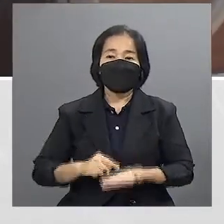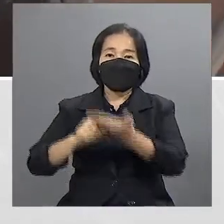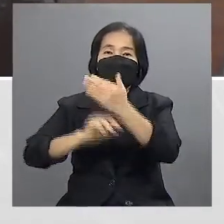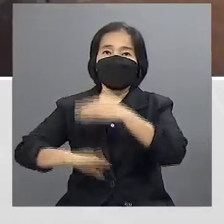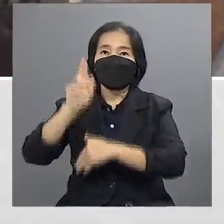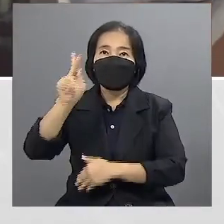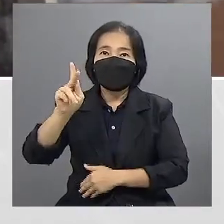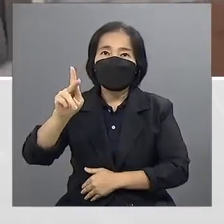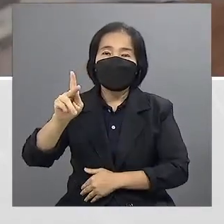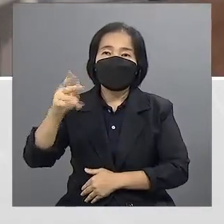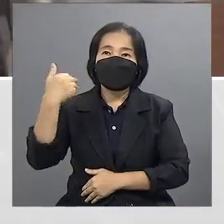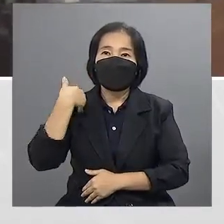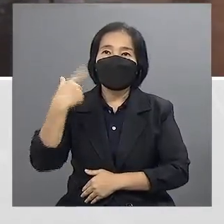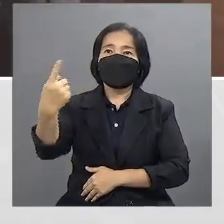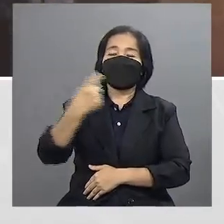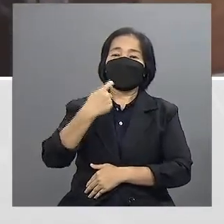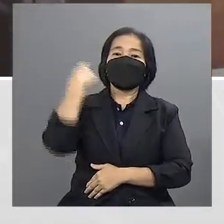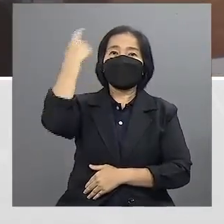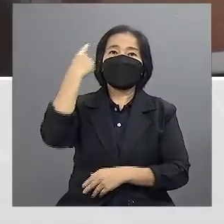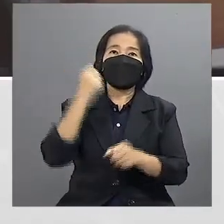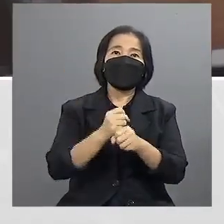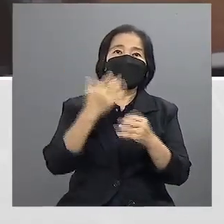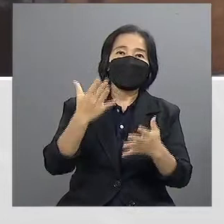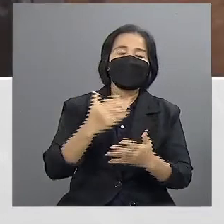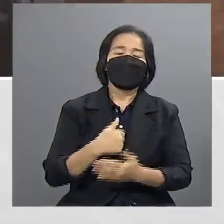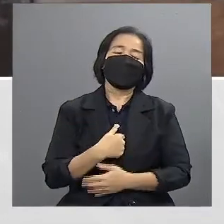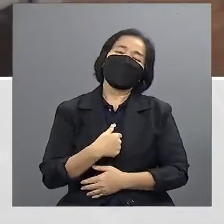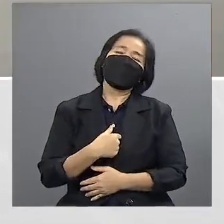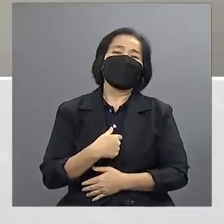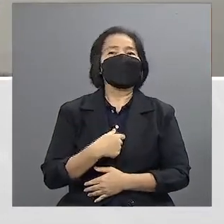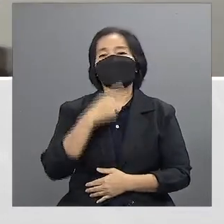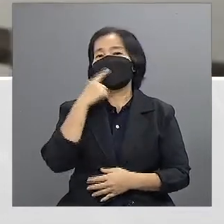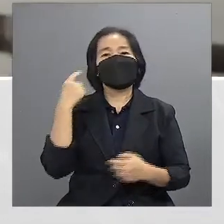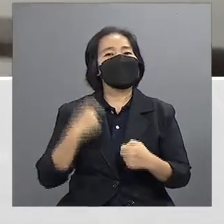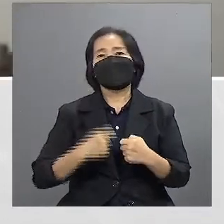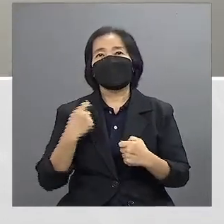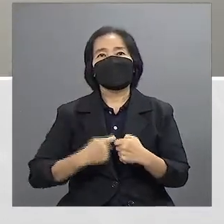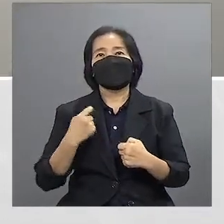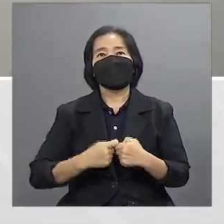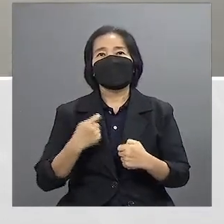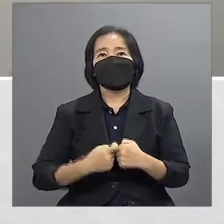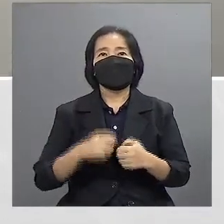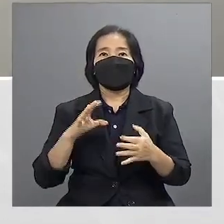นที่ทไม่ทำอย atraนก คตากอดีทที่ท่เปลบ